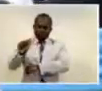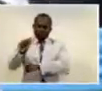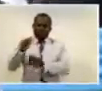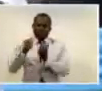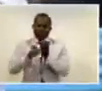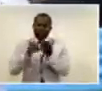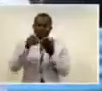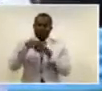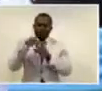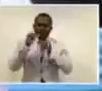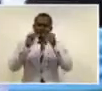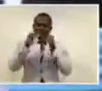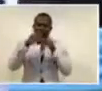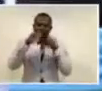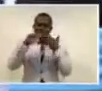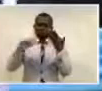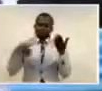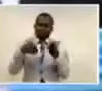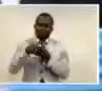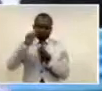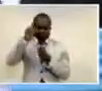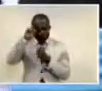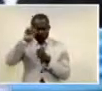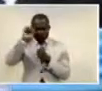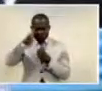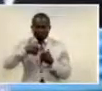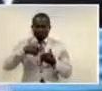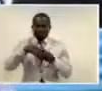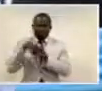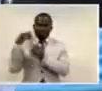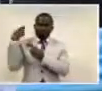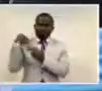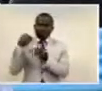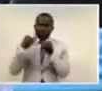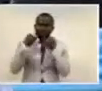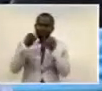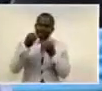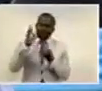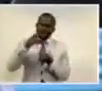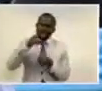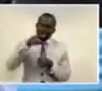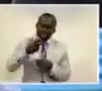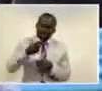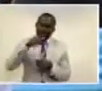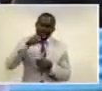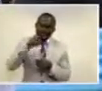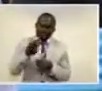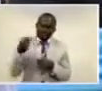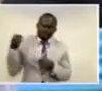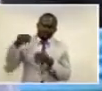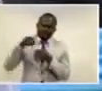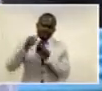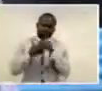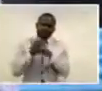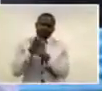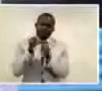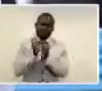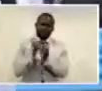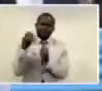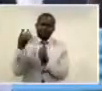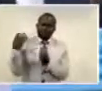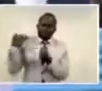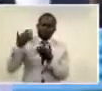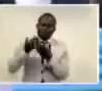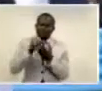ikibazo nkigeza ku nzego z'ubuyobozi zose natekereza ko zibifite mu nshingano bakambwira ngo bazansubiza kuva muri 2014 kugeza